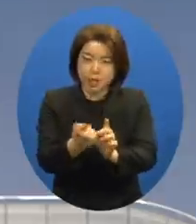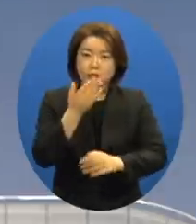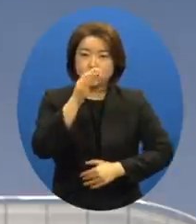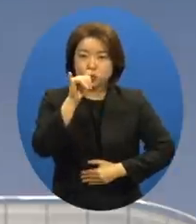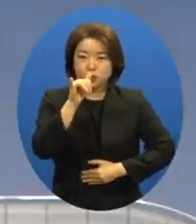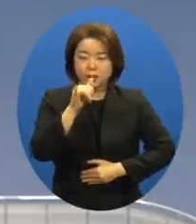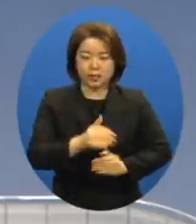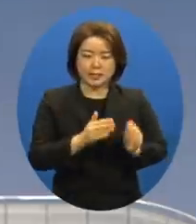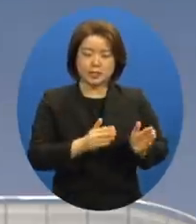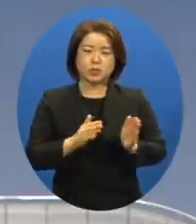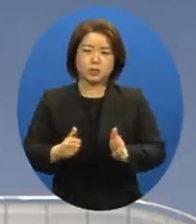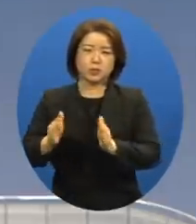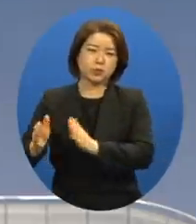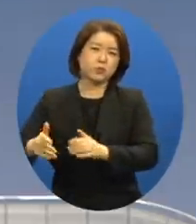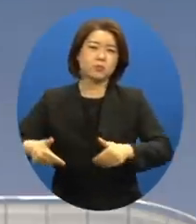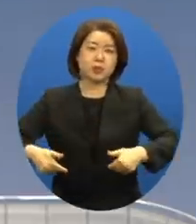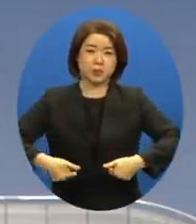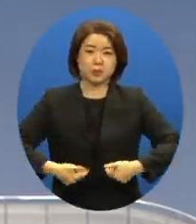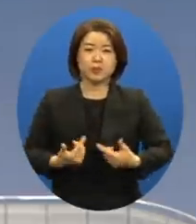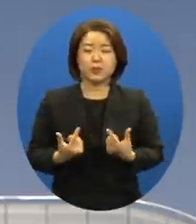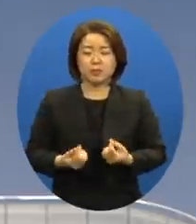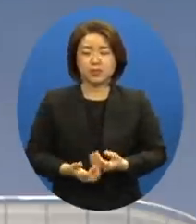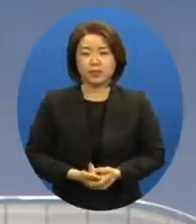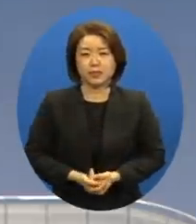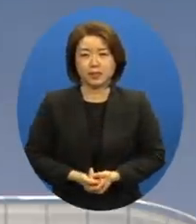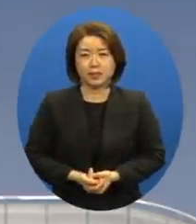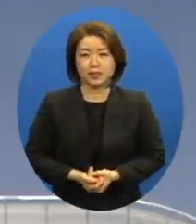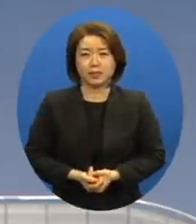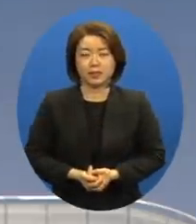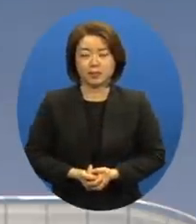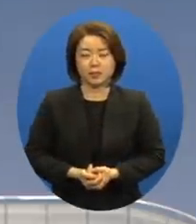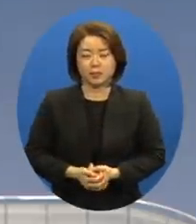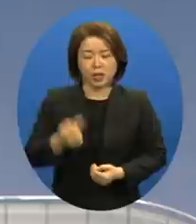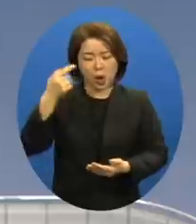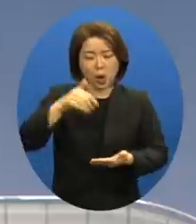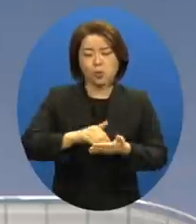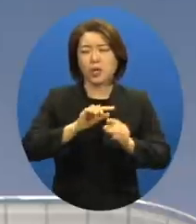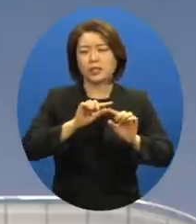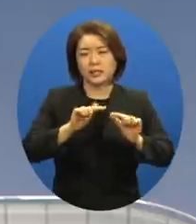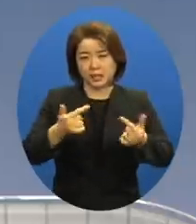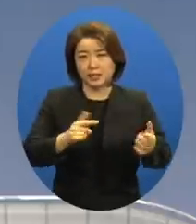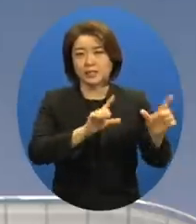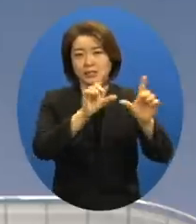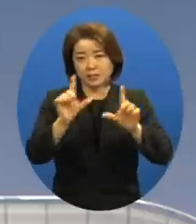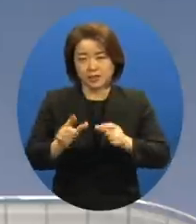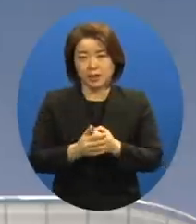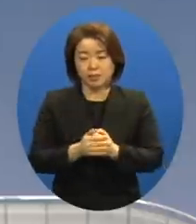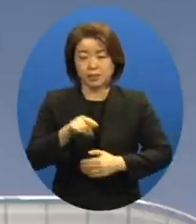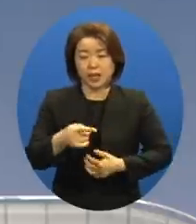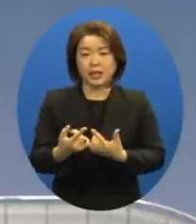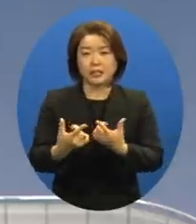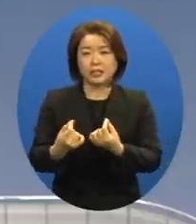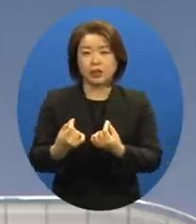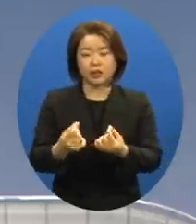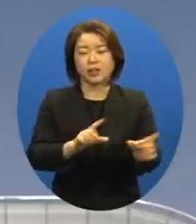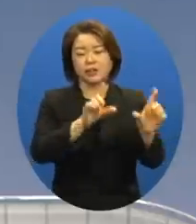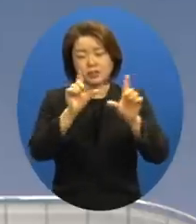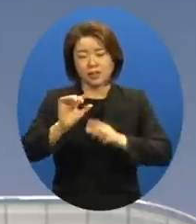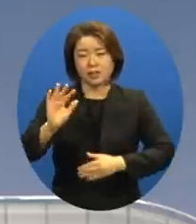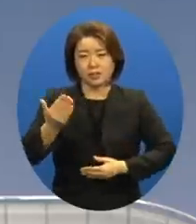준비되어 져야한다는 후회하지 않는 삶 그런 삶을 살아야 한다는